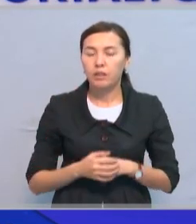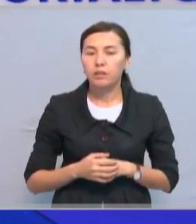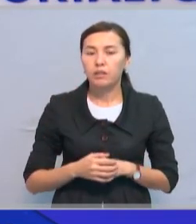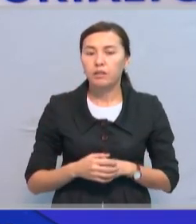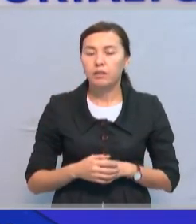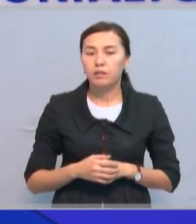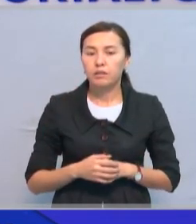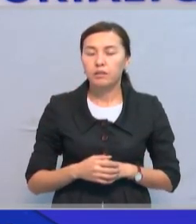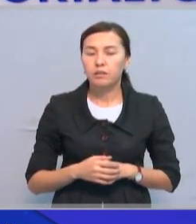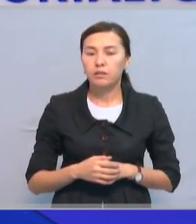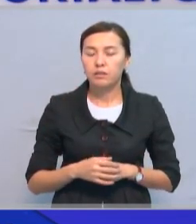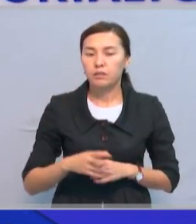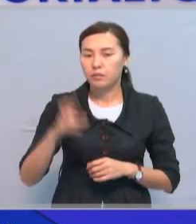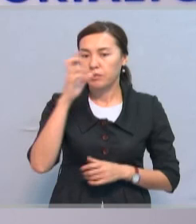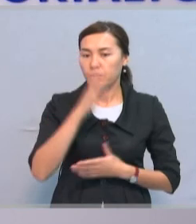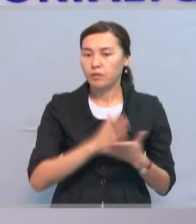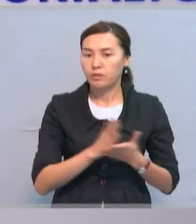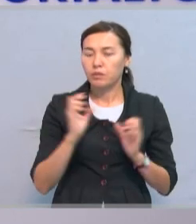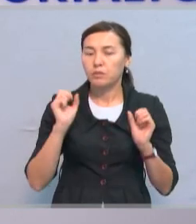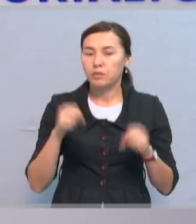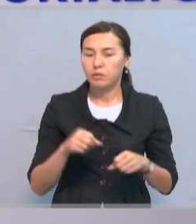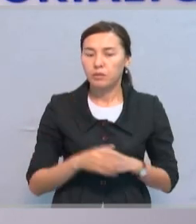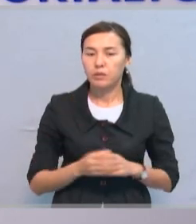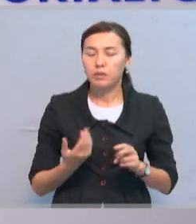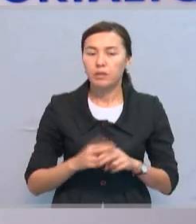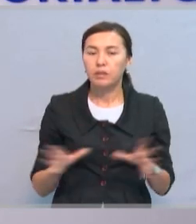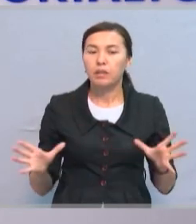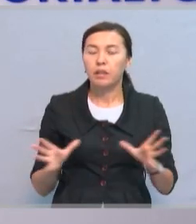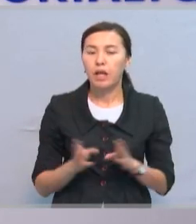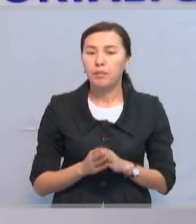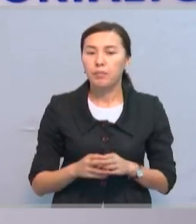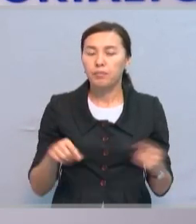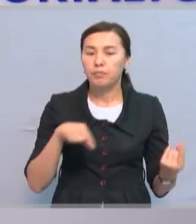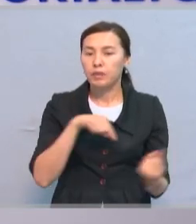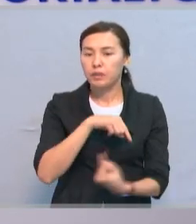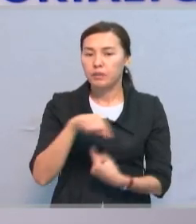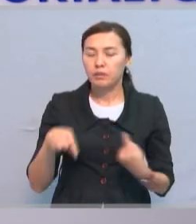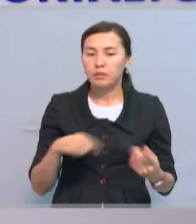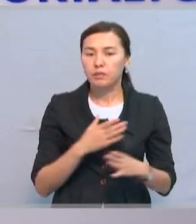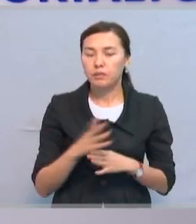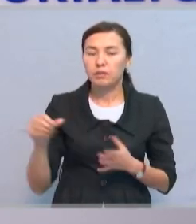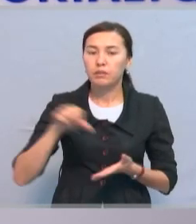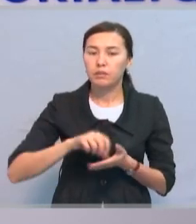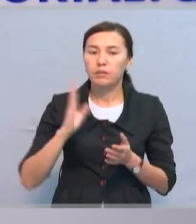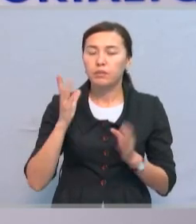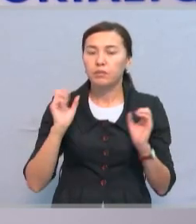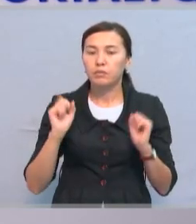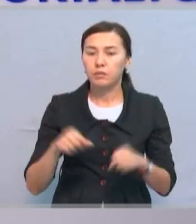құралдарының өкілдері және мемлекеттік қызметкерлер болуы мүмкін, сонымен қатар бизнес салаларының өкілдері болуы мүмкін.